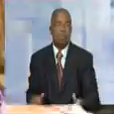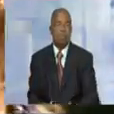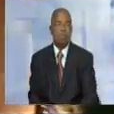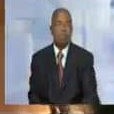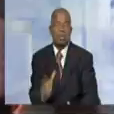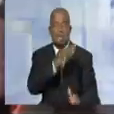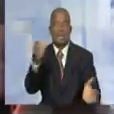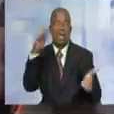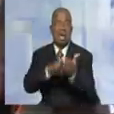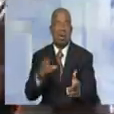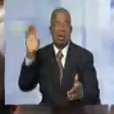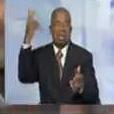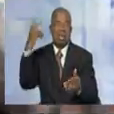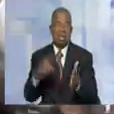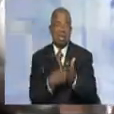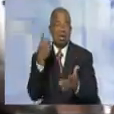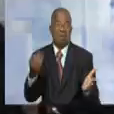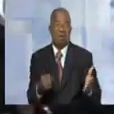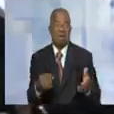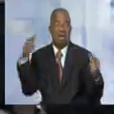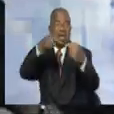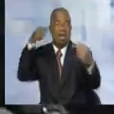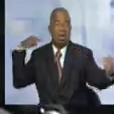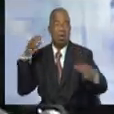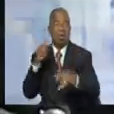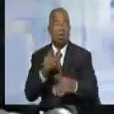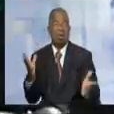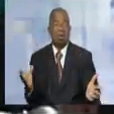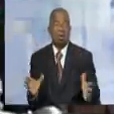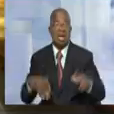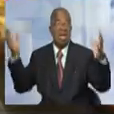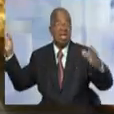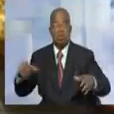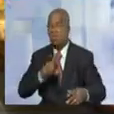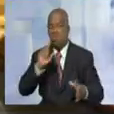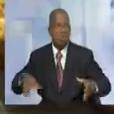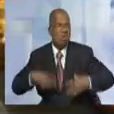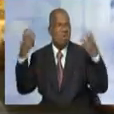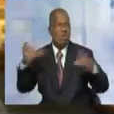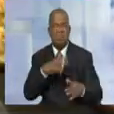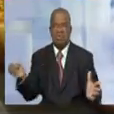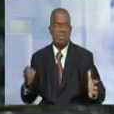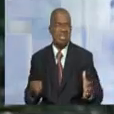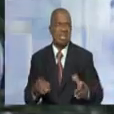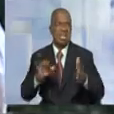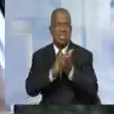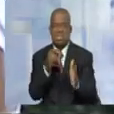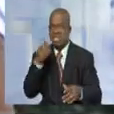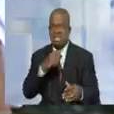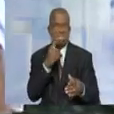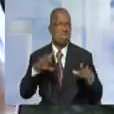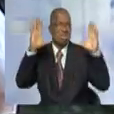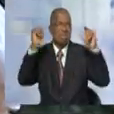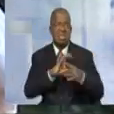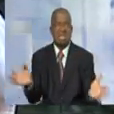la seconde fois en une semaine, l'opposition manifeste contre les intimidations de groupes armés non identifiés, le pouvoir convoquant en réponse une marche de